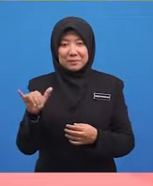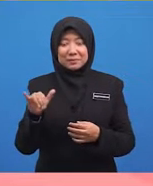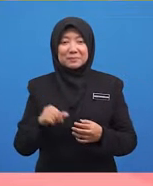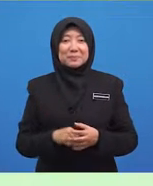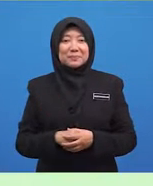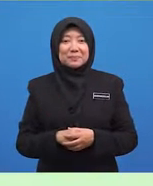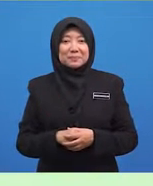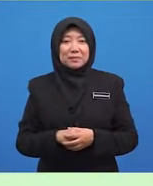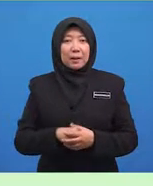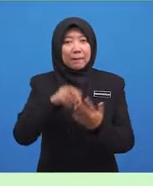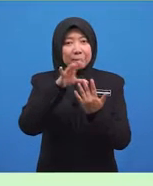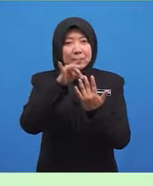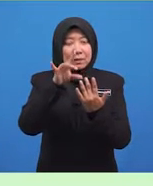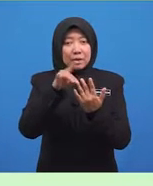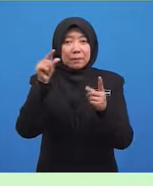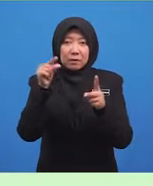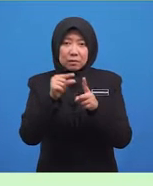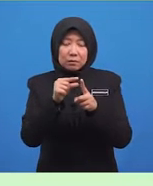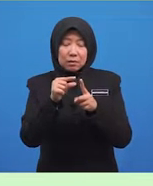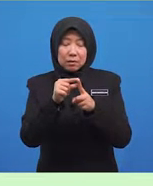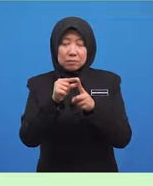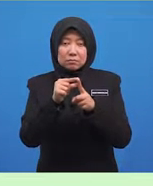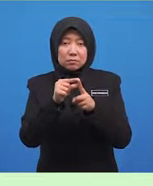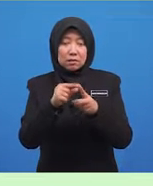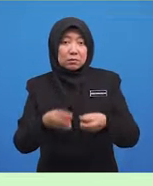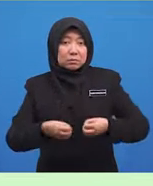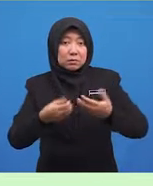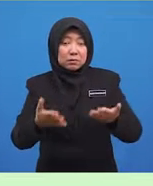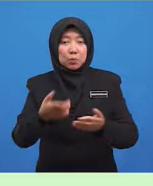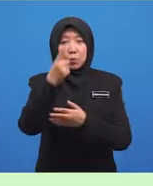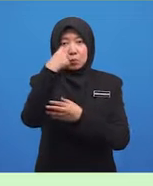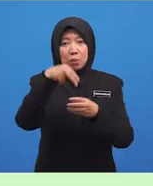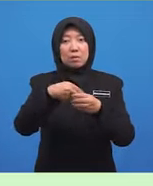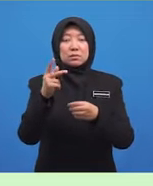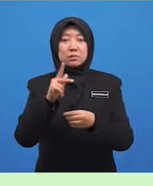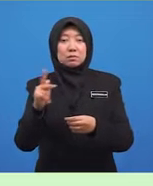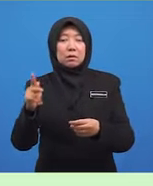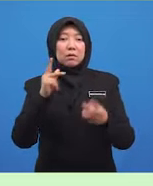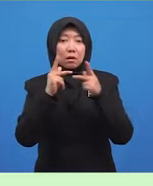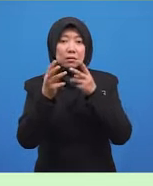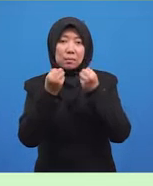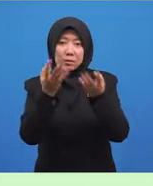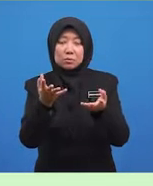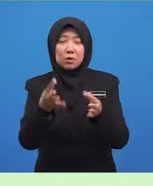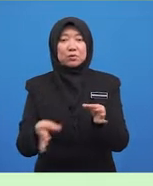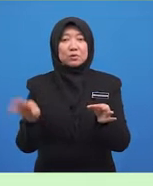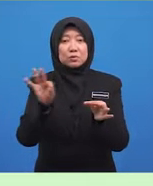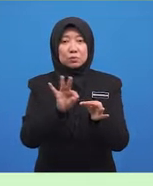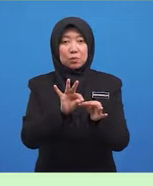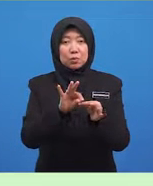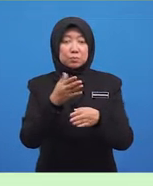seterusnya. Pilih perkataan yang diberi untuk menghasilkan kata majmuk yang